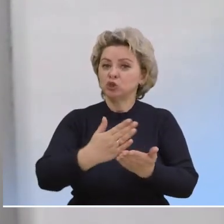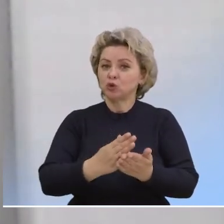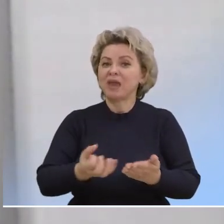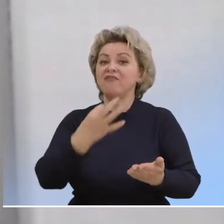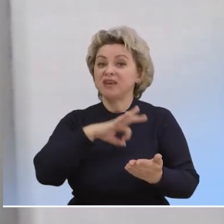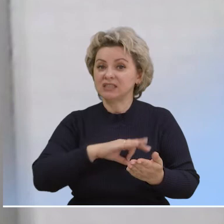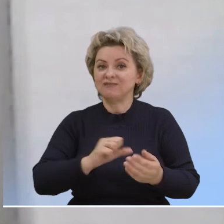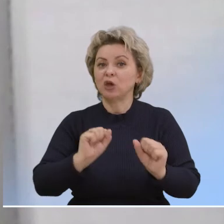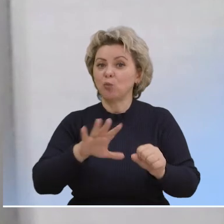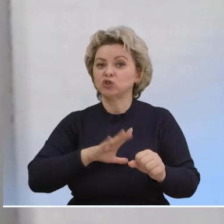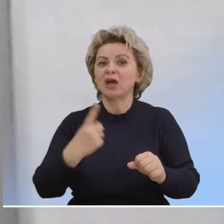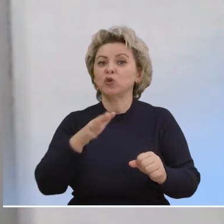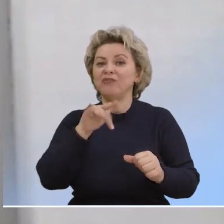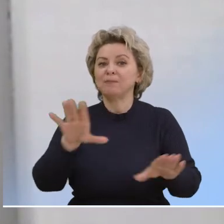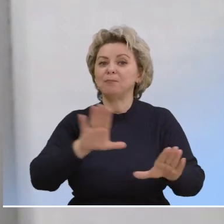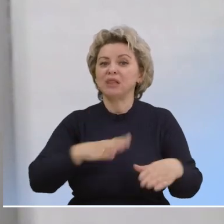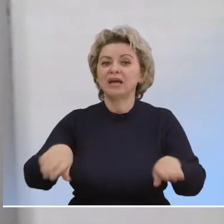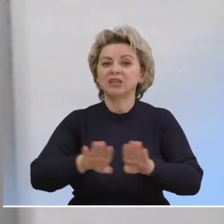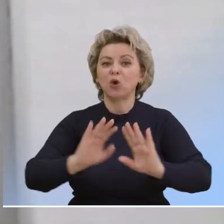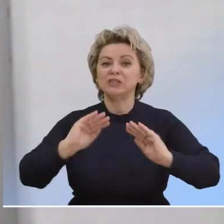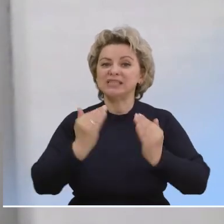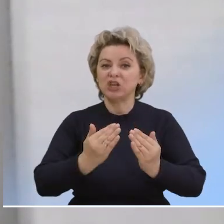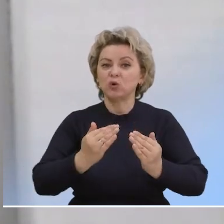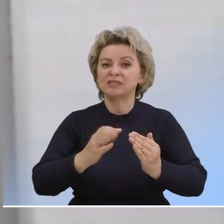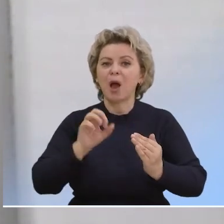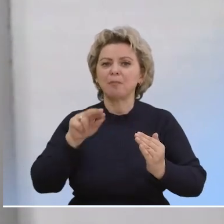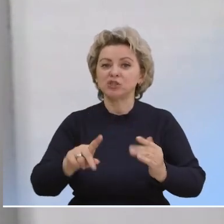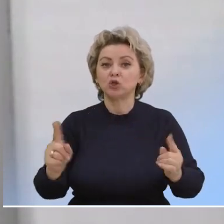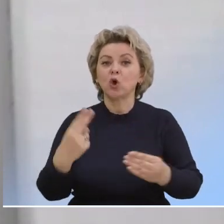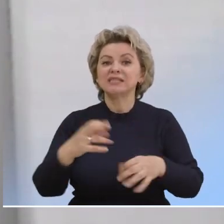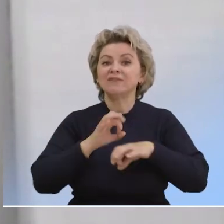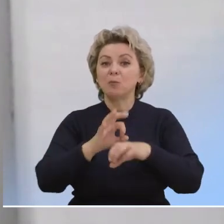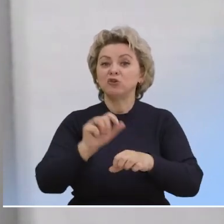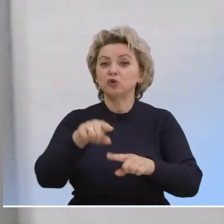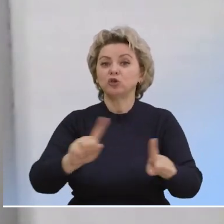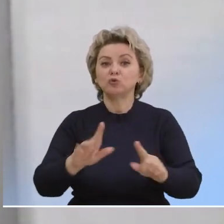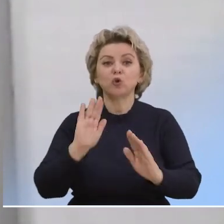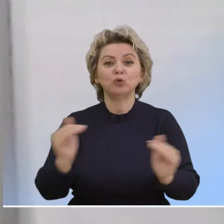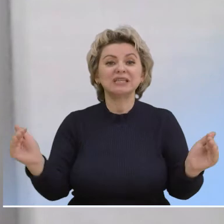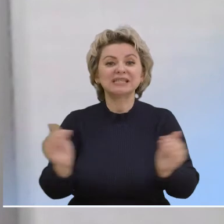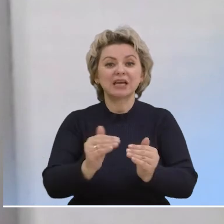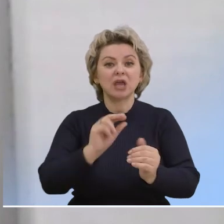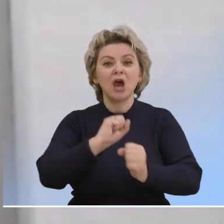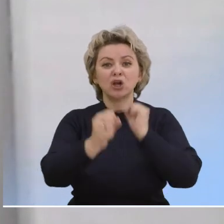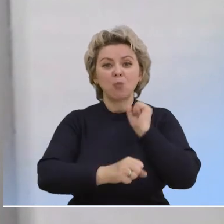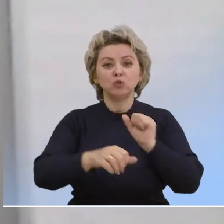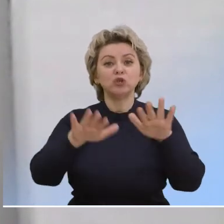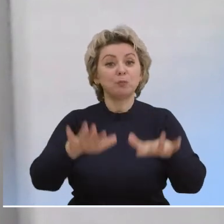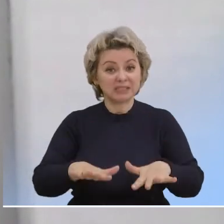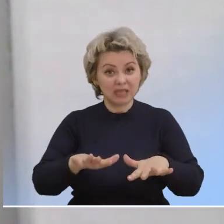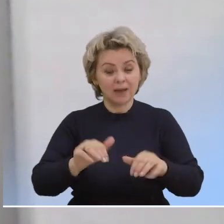инструменты. Одно время было такое серьезное опасение, что цифра приведет к тому, что будут сильно сокращаться рабочие